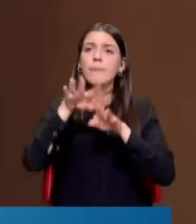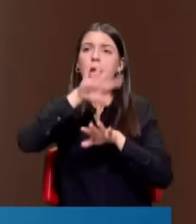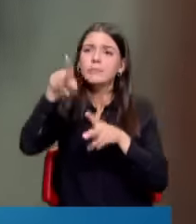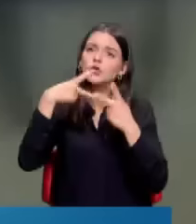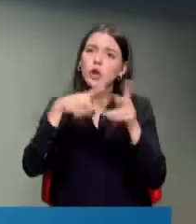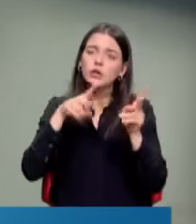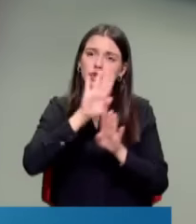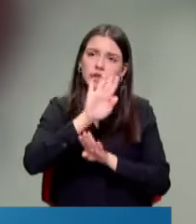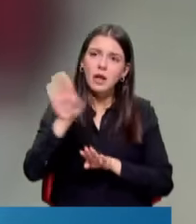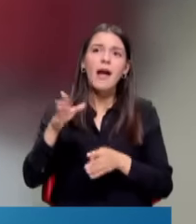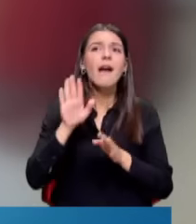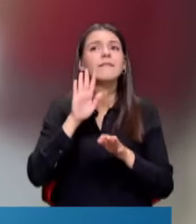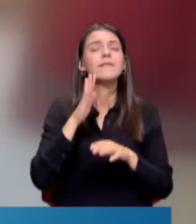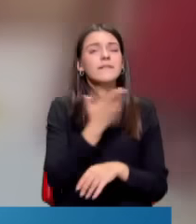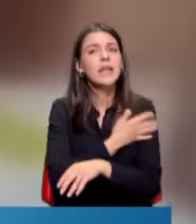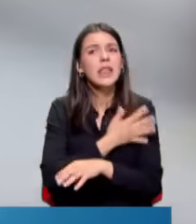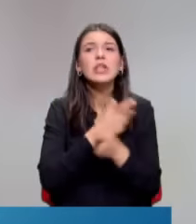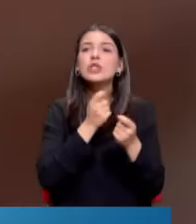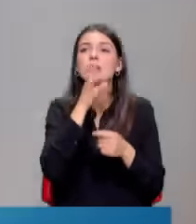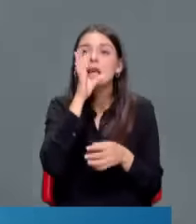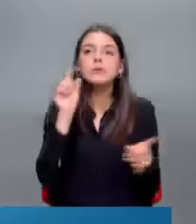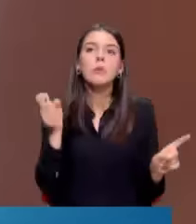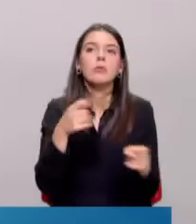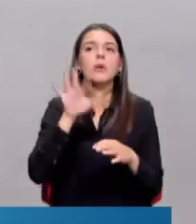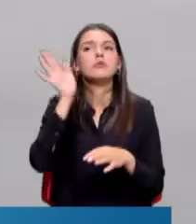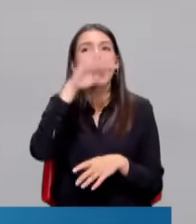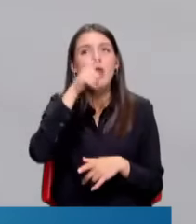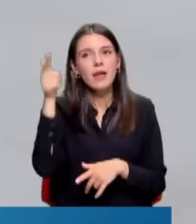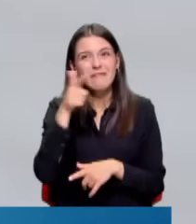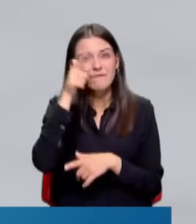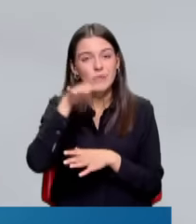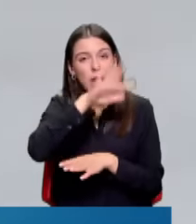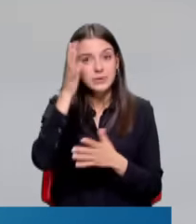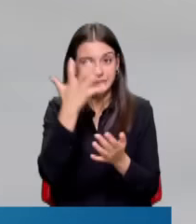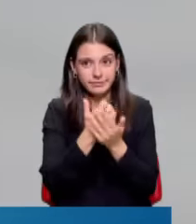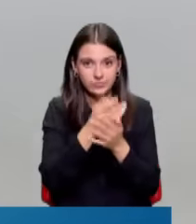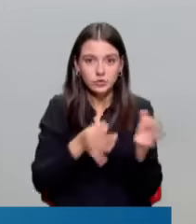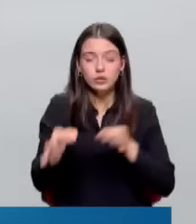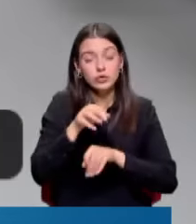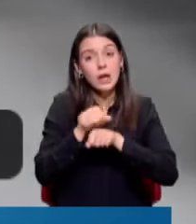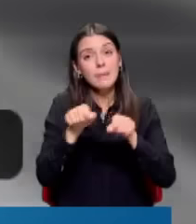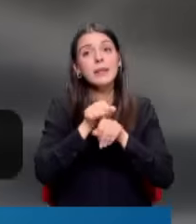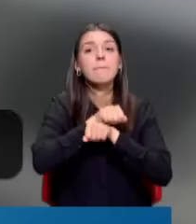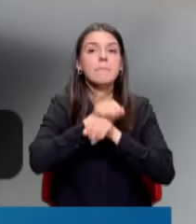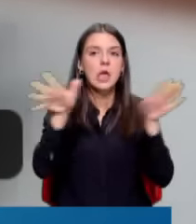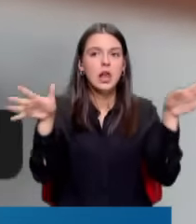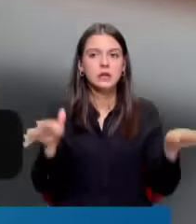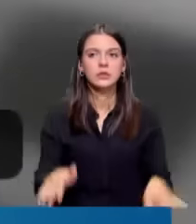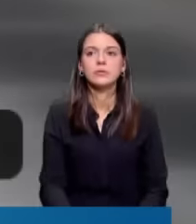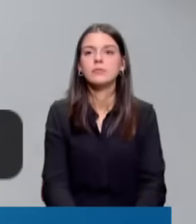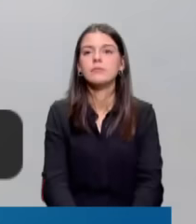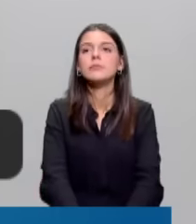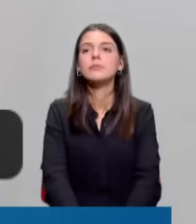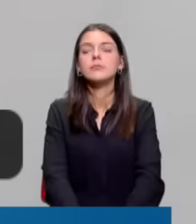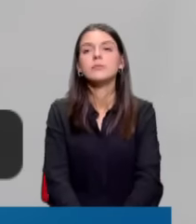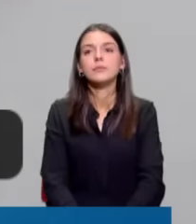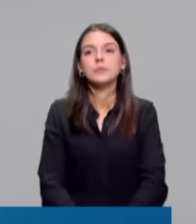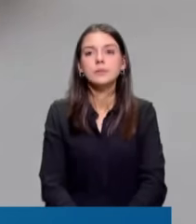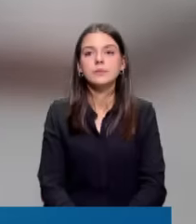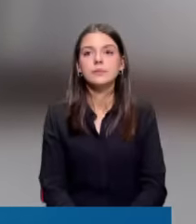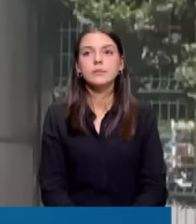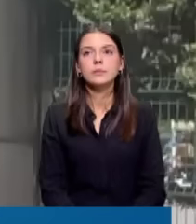açıktı. Vatandaş çalışan kimseyi bulamadı. Sonra da çektiği görüntüleri sosyal medyada paylaştı. Bekliyorsun, sorumlu yok. Kimse